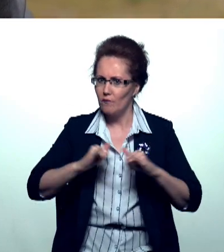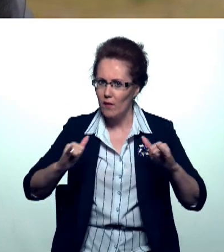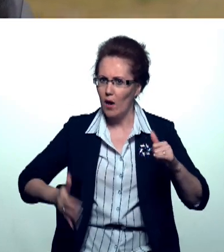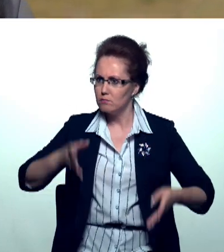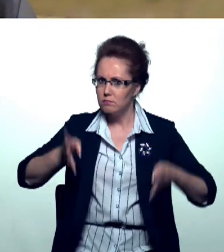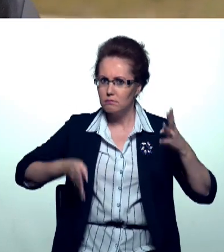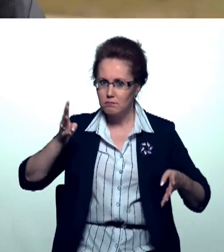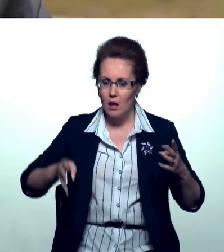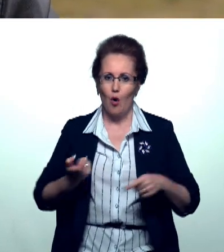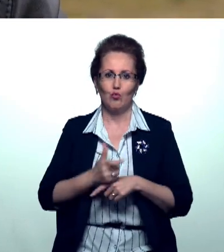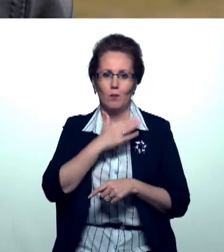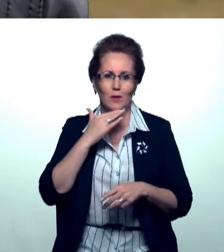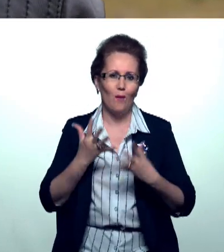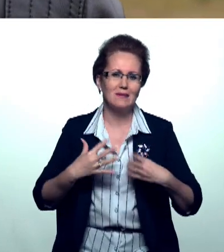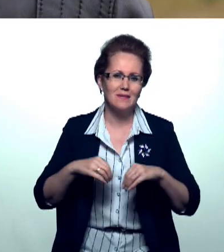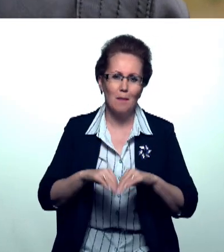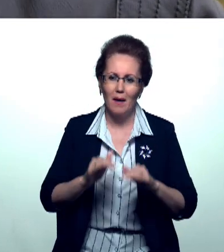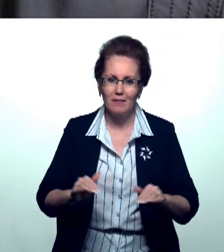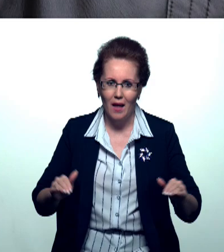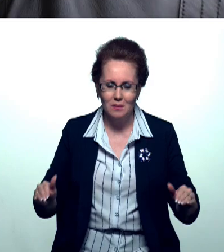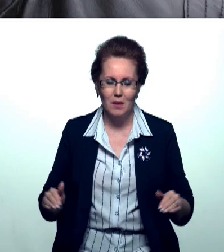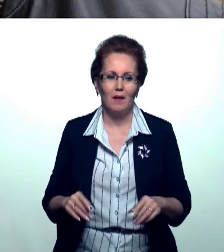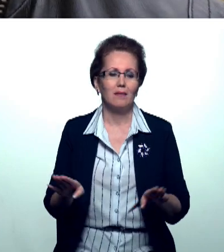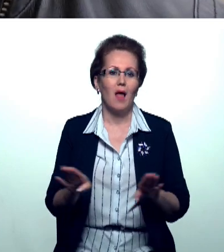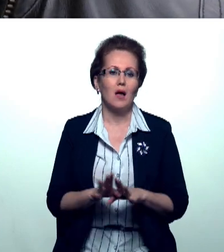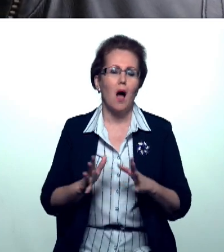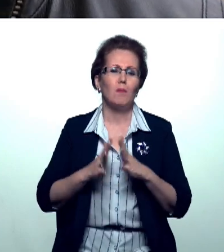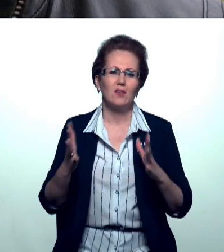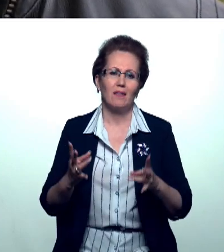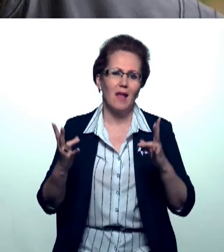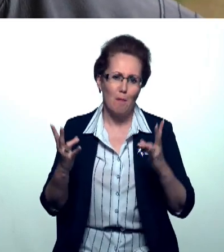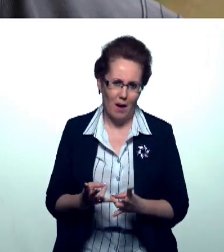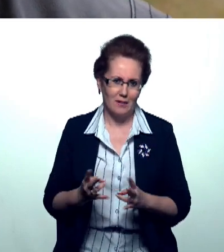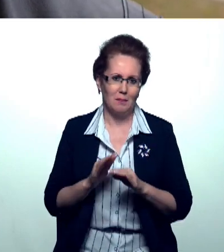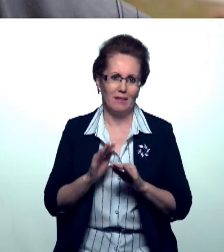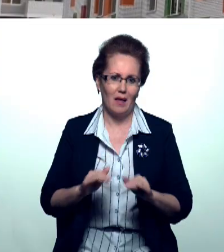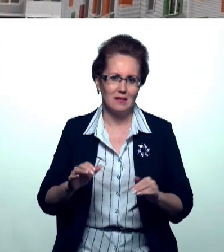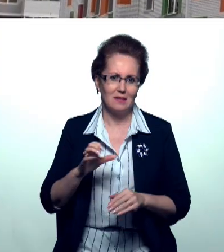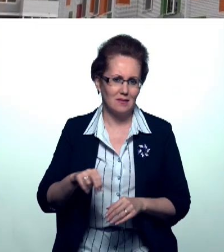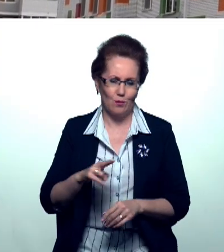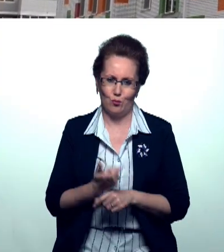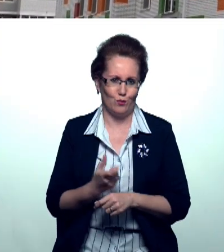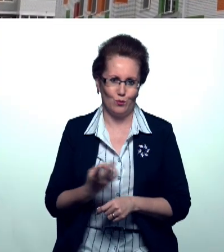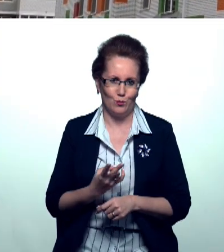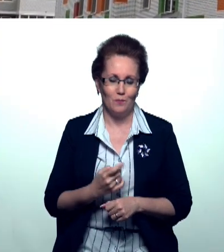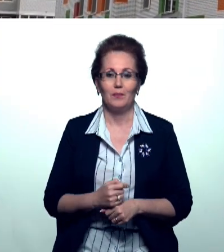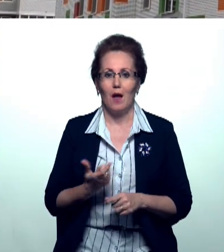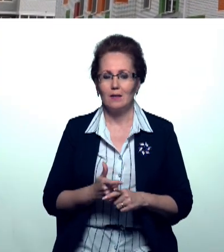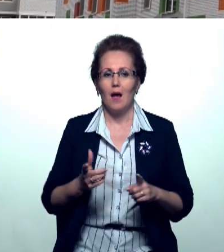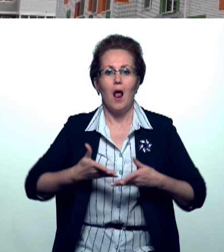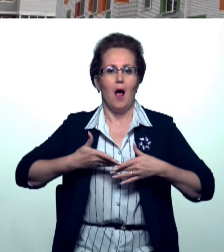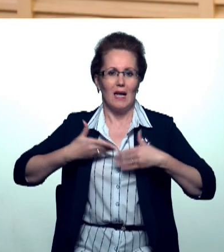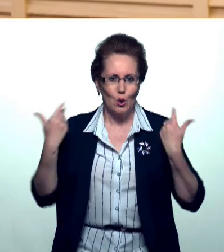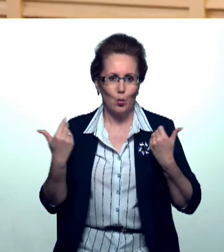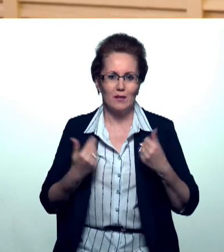Очень много семей с детьми. Это была такая большая необходимость – детские сады. Новый детский сад разгрузил с